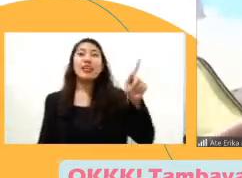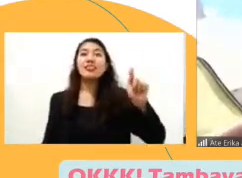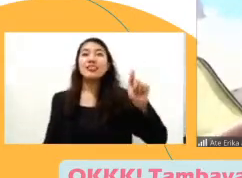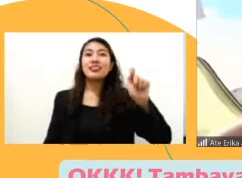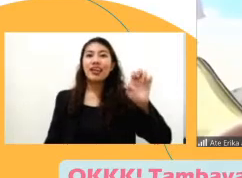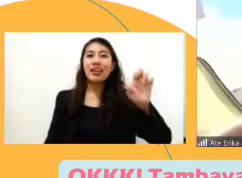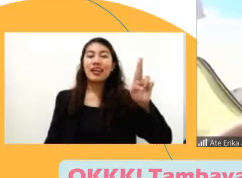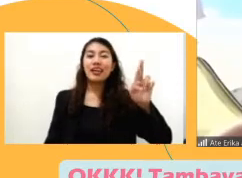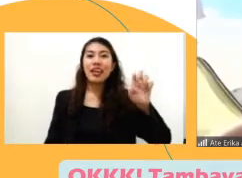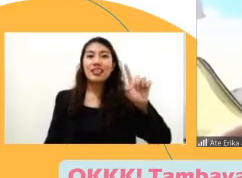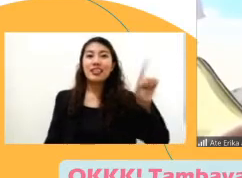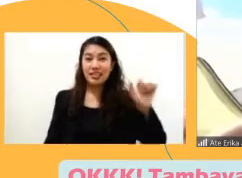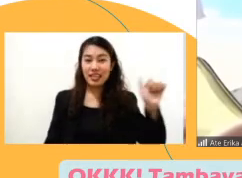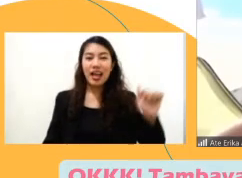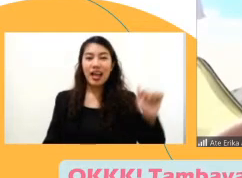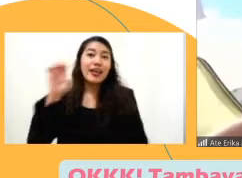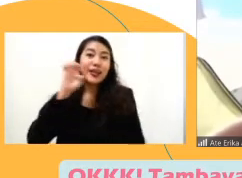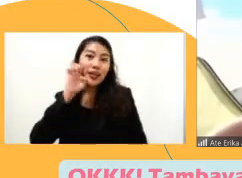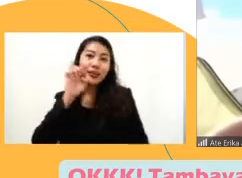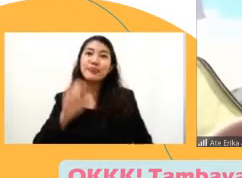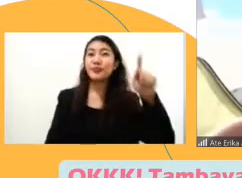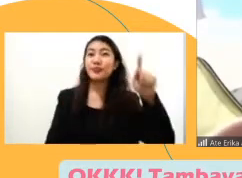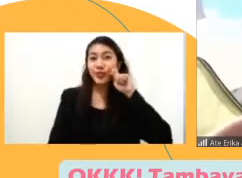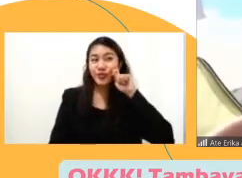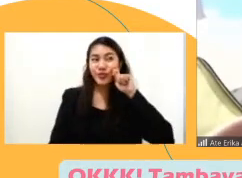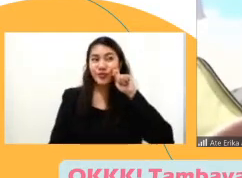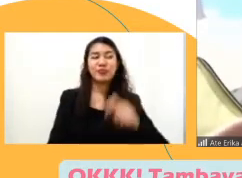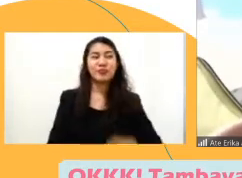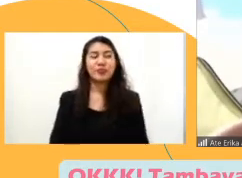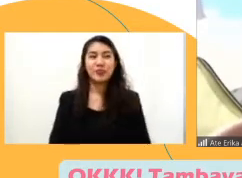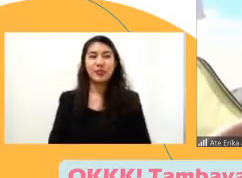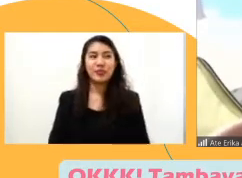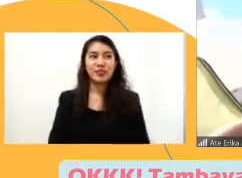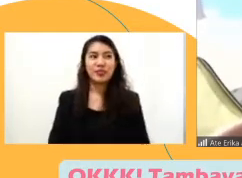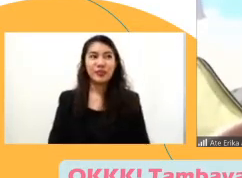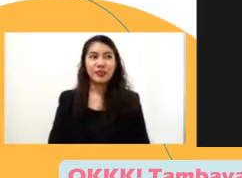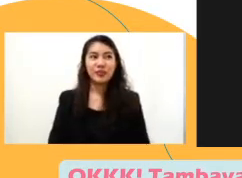excited ko. Mag-share lang ako ng ating whiteboard.